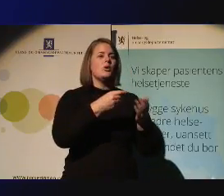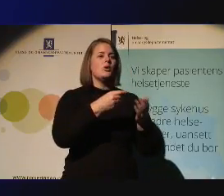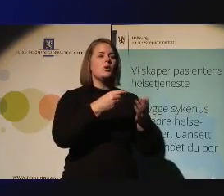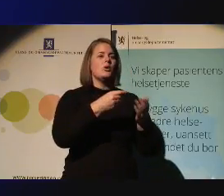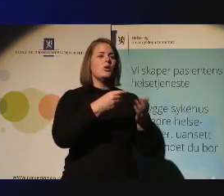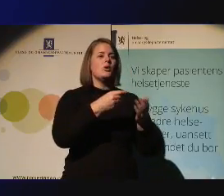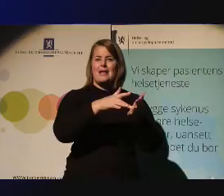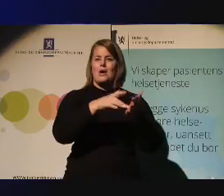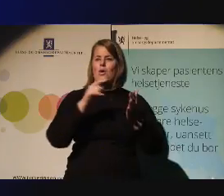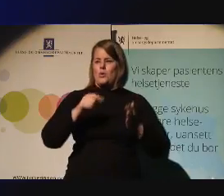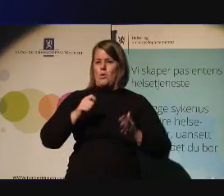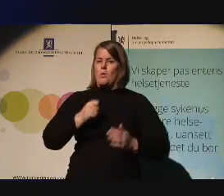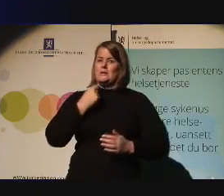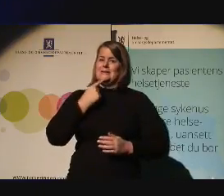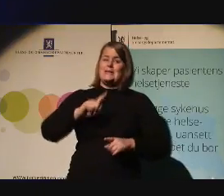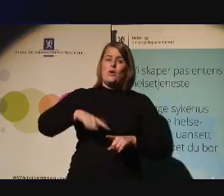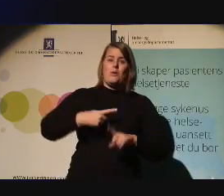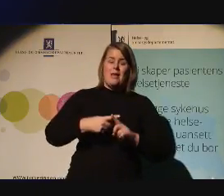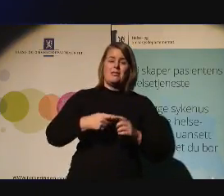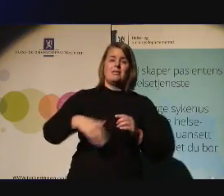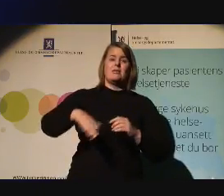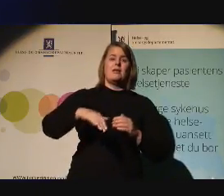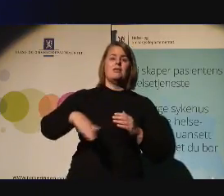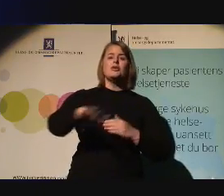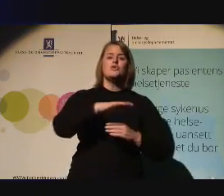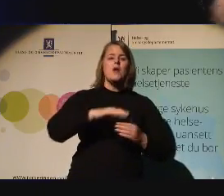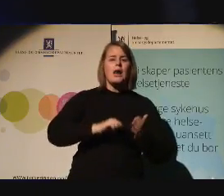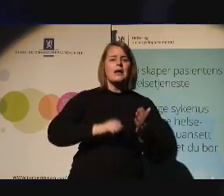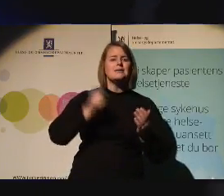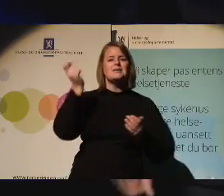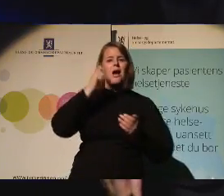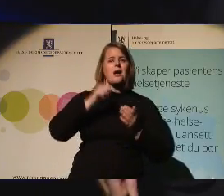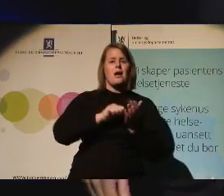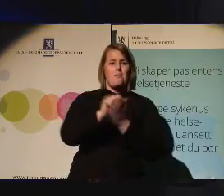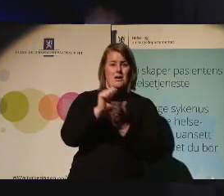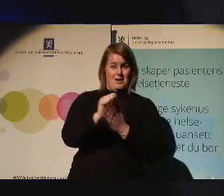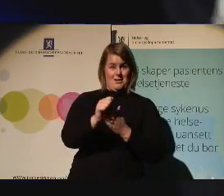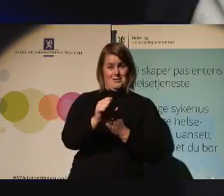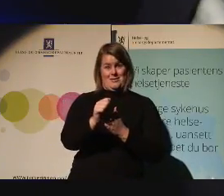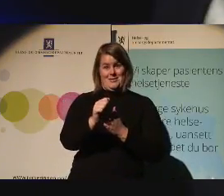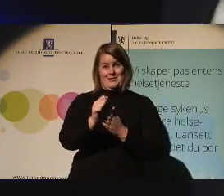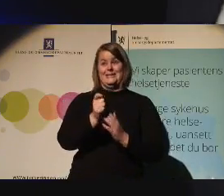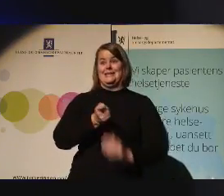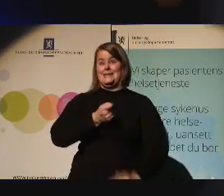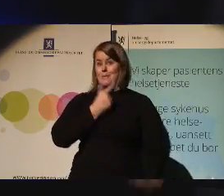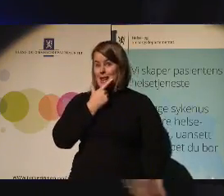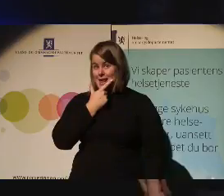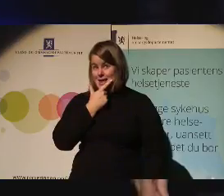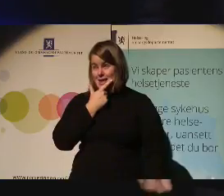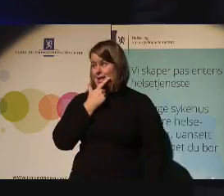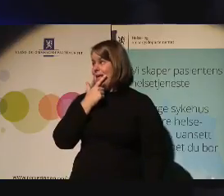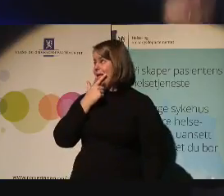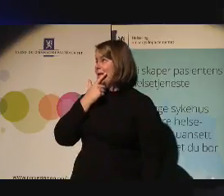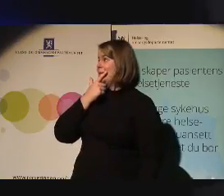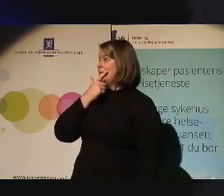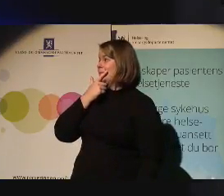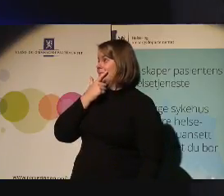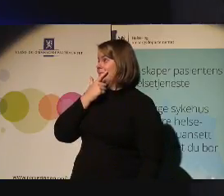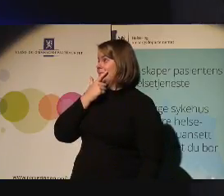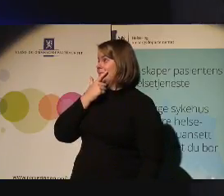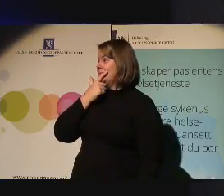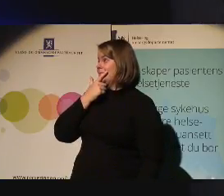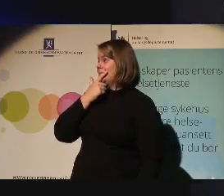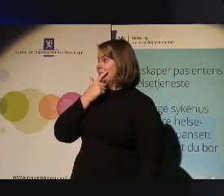at vi nå gjentar den nasjonale slagkampanjen og får alle med oss. Få smile. Ja,